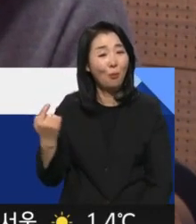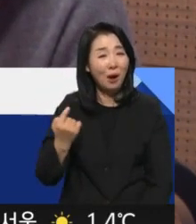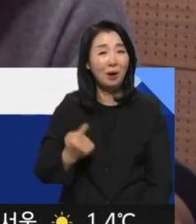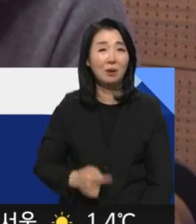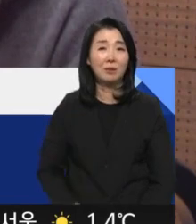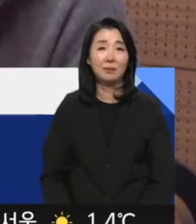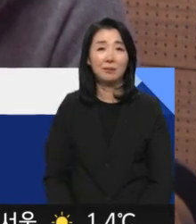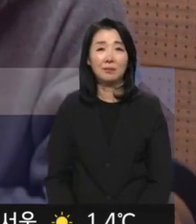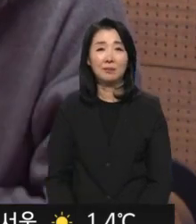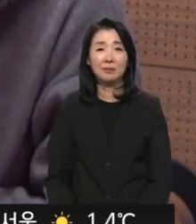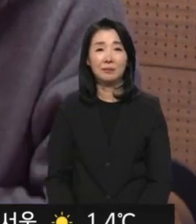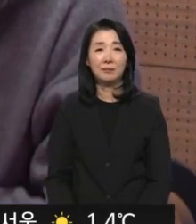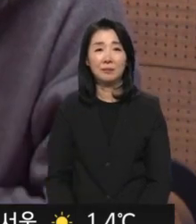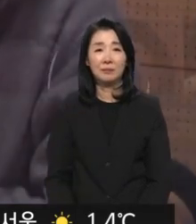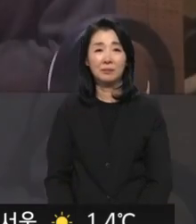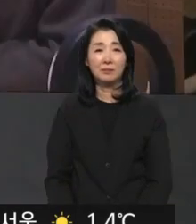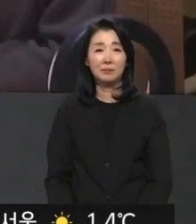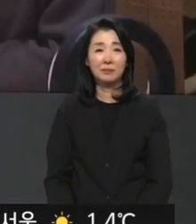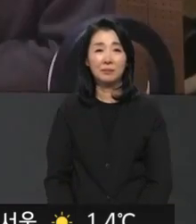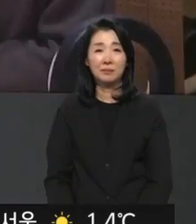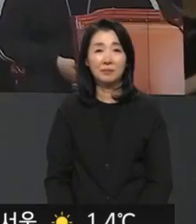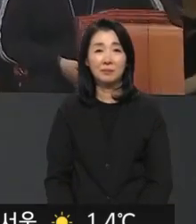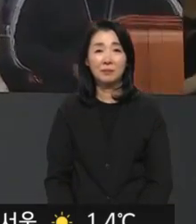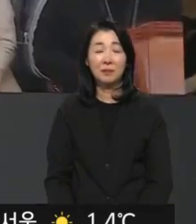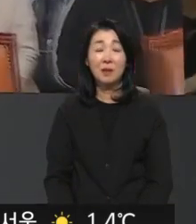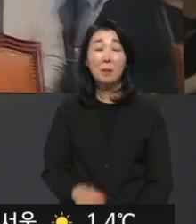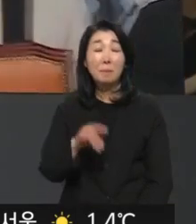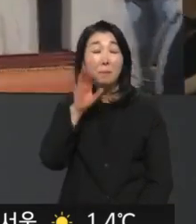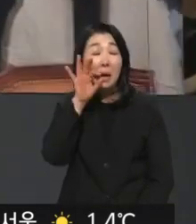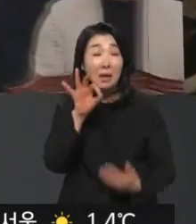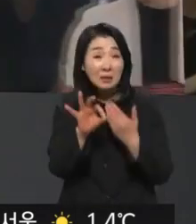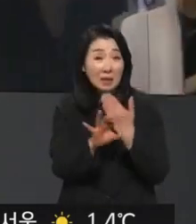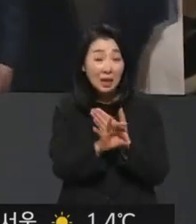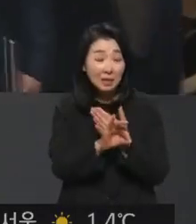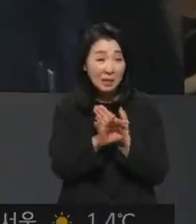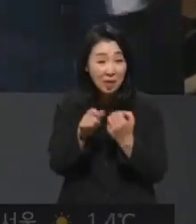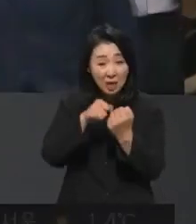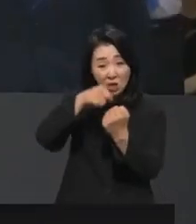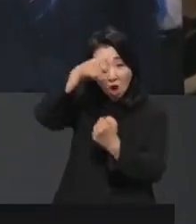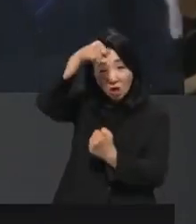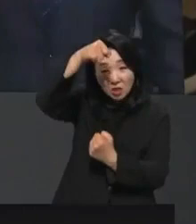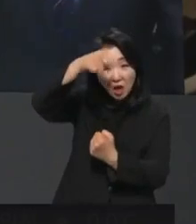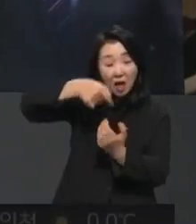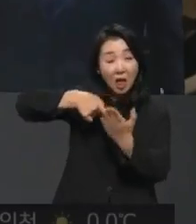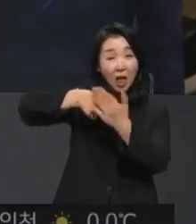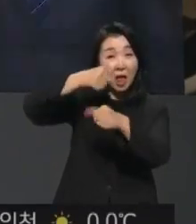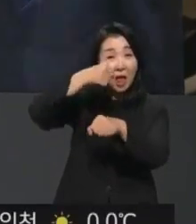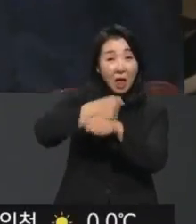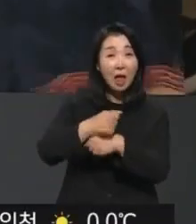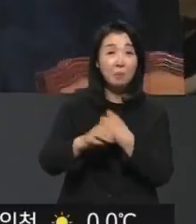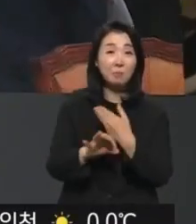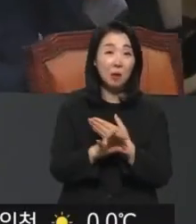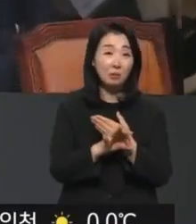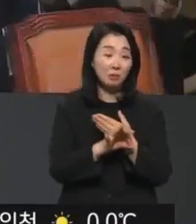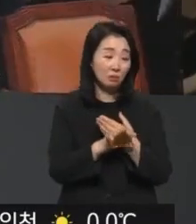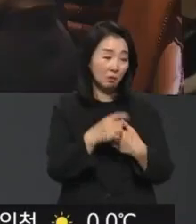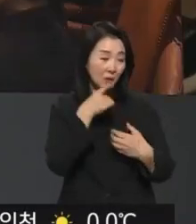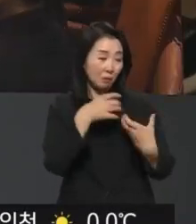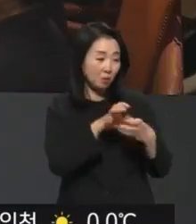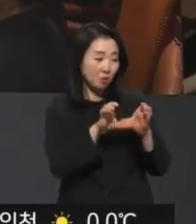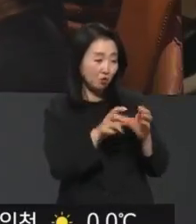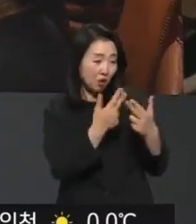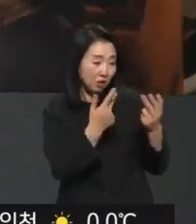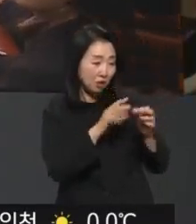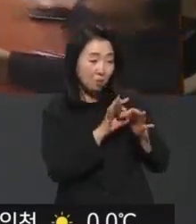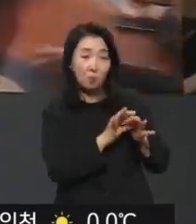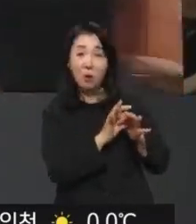수밖에 없고요. 예, 예. 네, 하지만 만약 영장이 발부가 된다면 민주당 특히 친명계 입장에서는 검찰